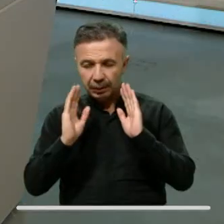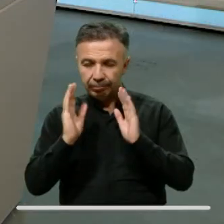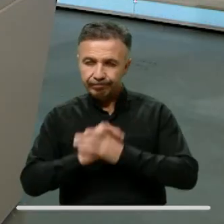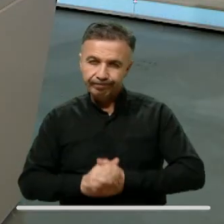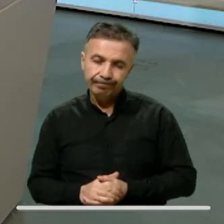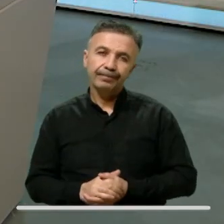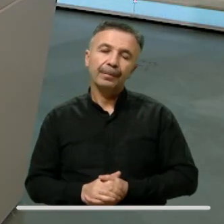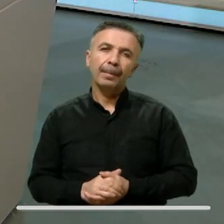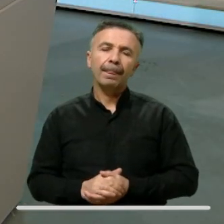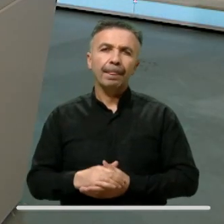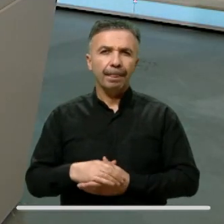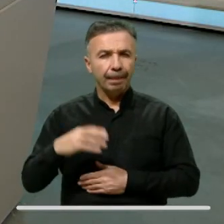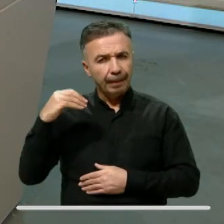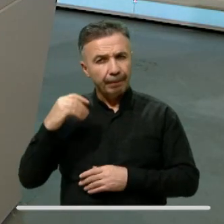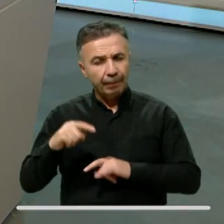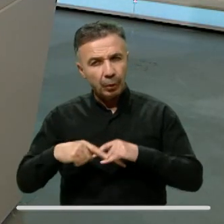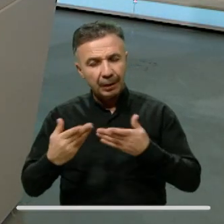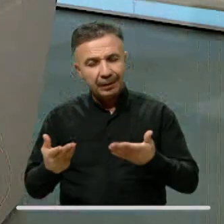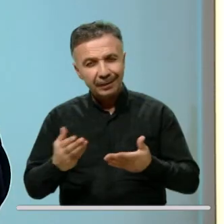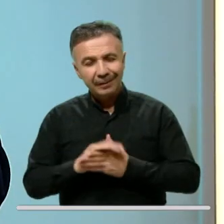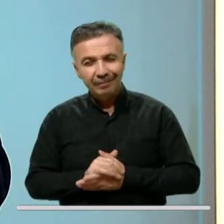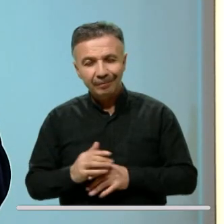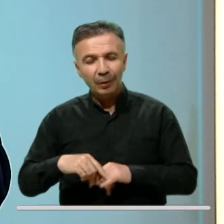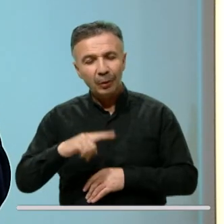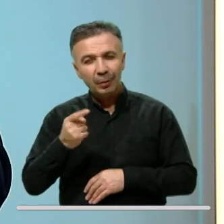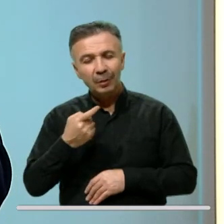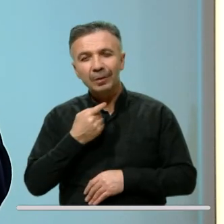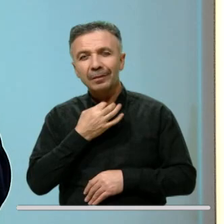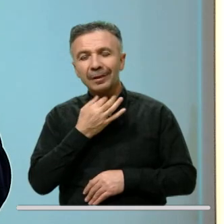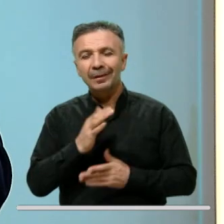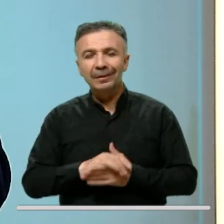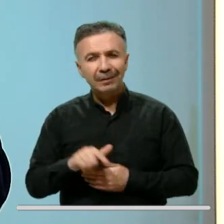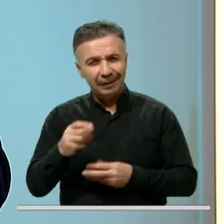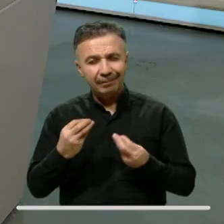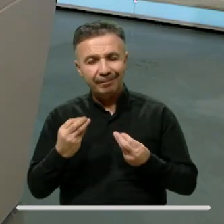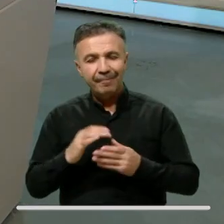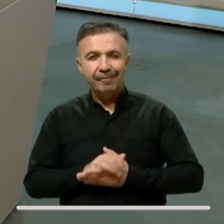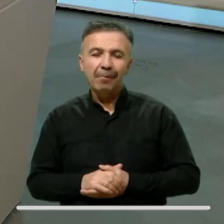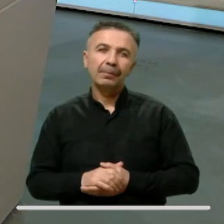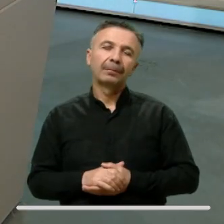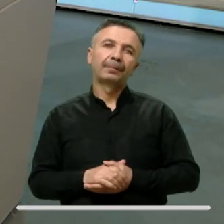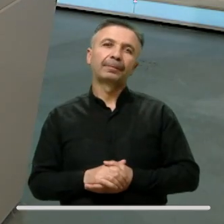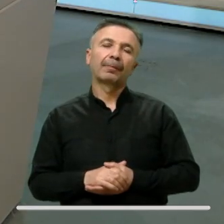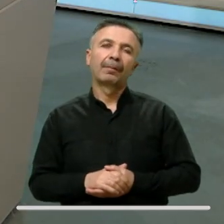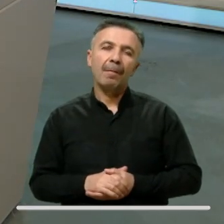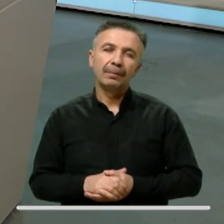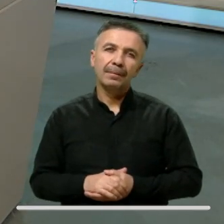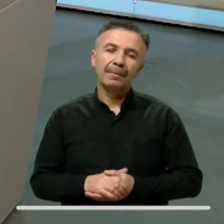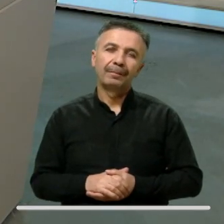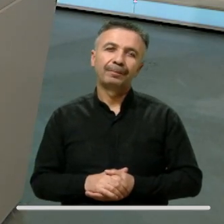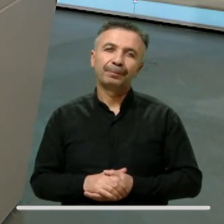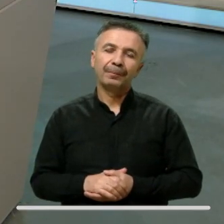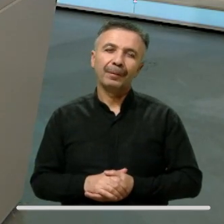inşallah. Hocam hoş geldiniz. Hoş bulduk. Nasılsınız efendim? Furkan'cığım sizler nasılsınız? Elhamdülillah hocam. Duacıyım sağlığınıza.